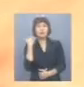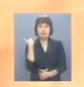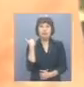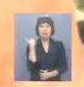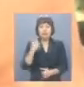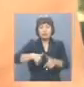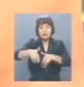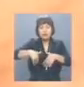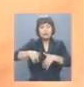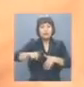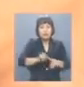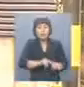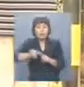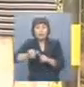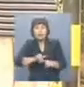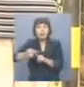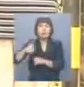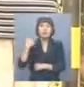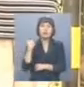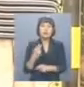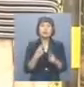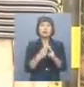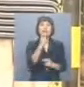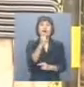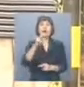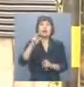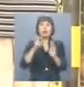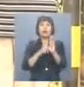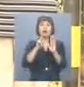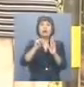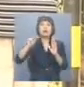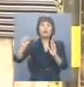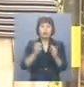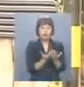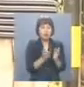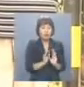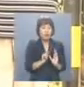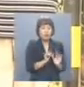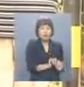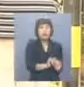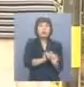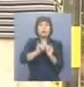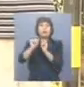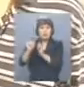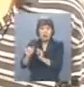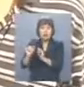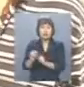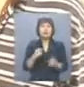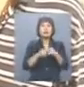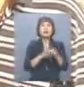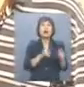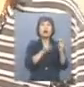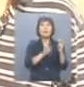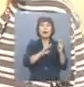อยออกจากพื้นที่นะครับอย่างเช่นนายอานนท์ปวินภักดิ์นะครับพาครอบครัวย้ายหนีน้ำท่วมบ้านในอำเภอบางใหญ่และบางบัวทองน